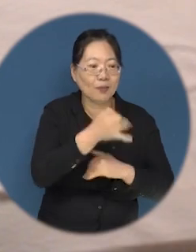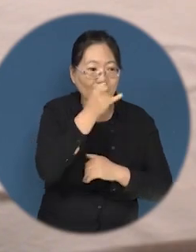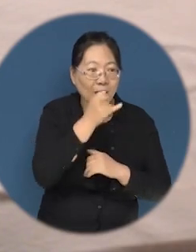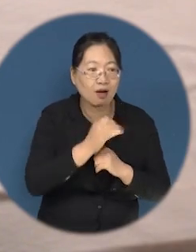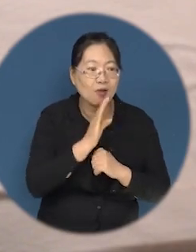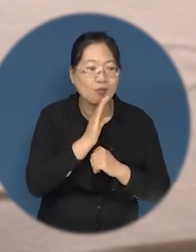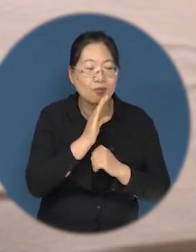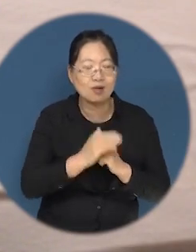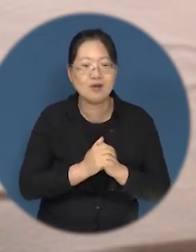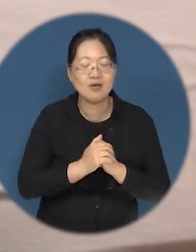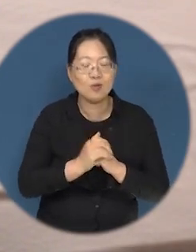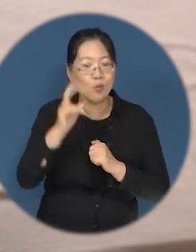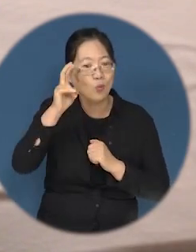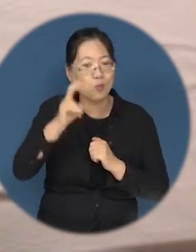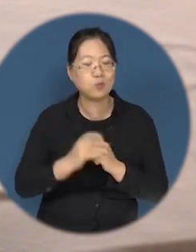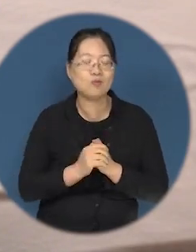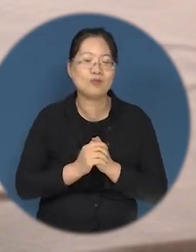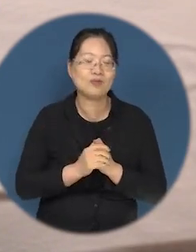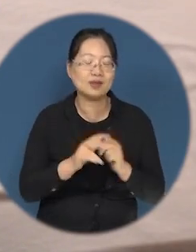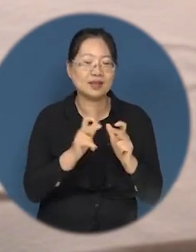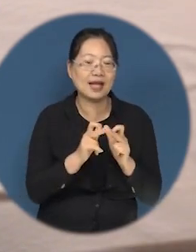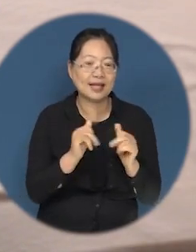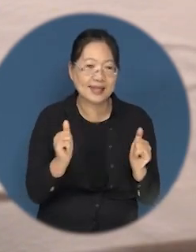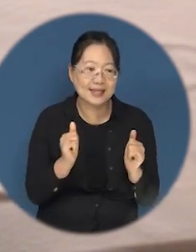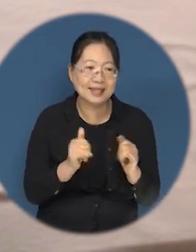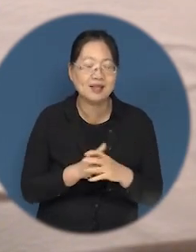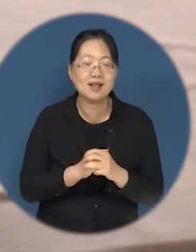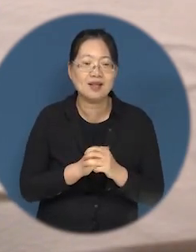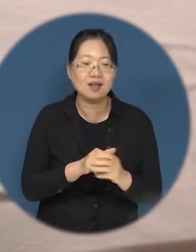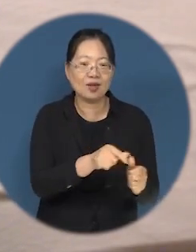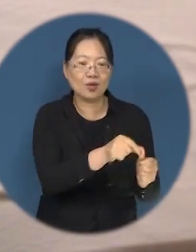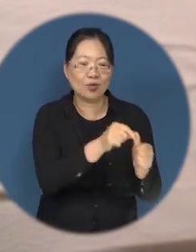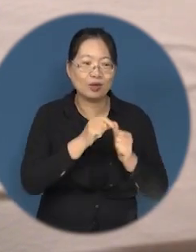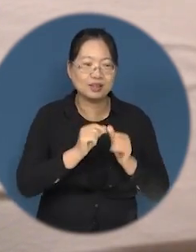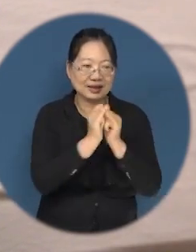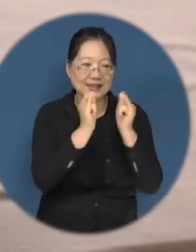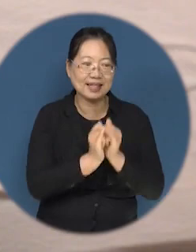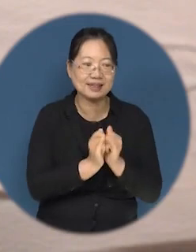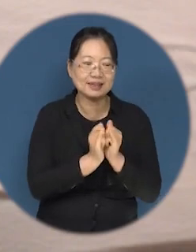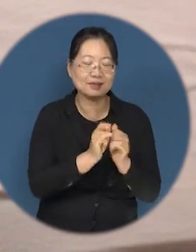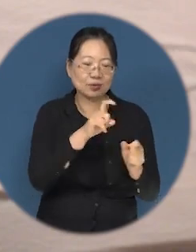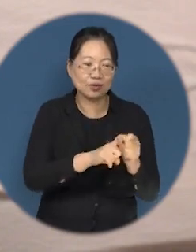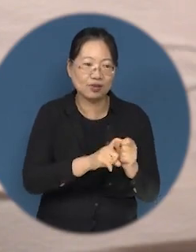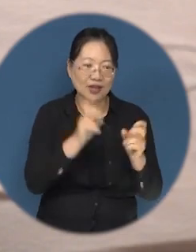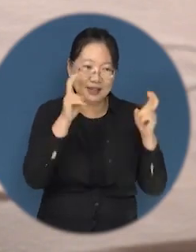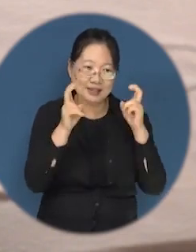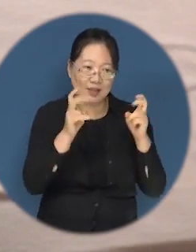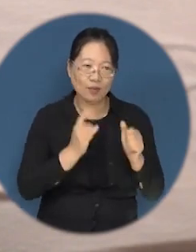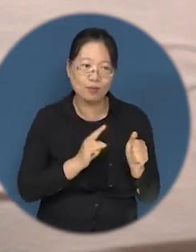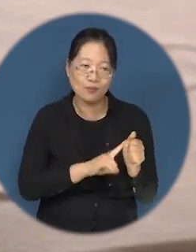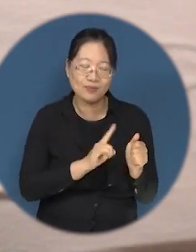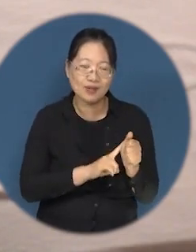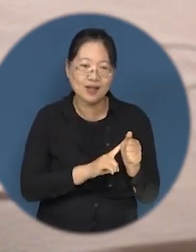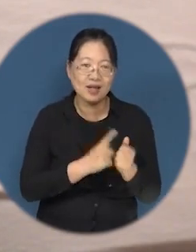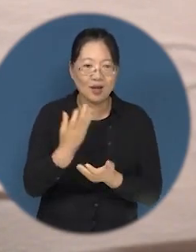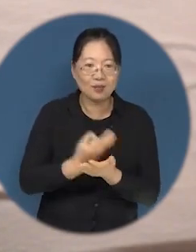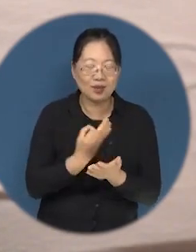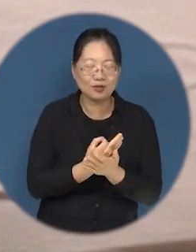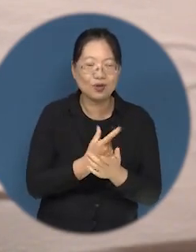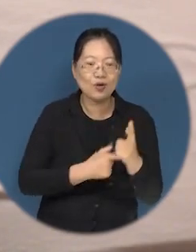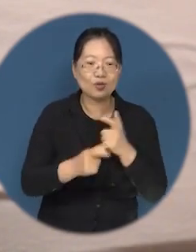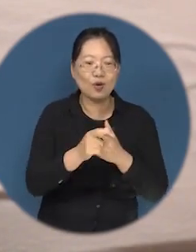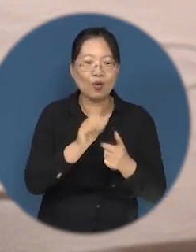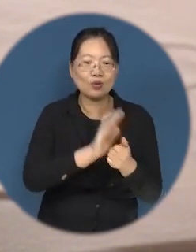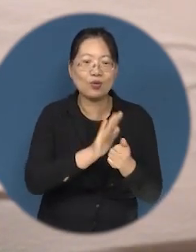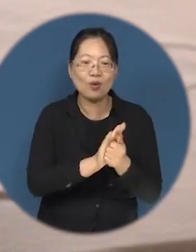예. 근데 혹시 이런 장애인들을 고용하는 사회적 기업에게 뭔가 뭐 매출을 올리도록